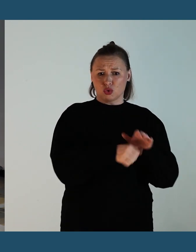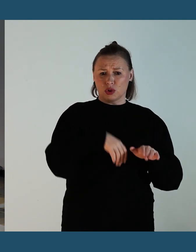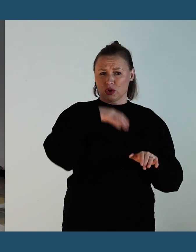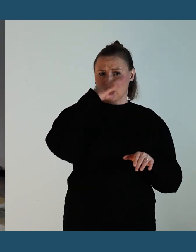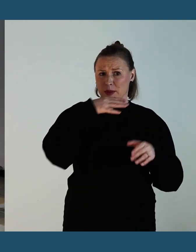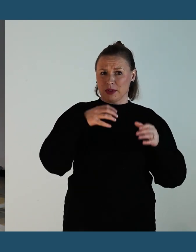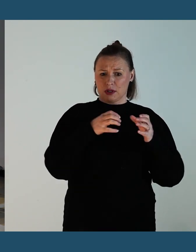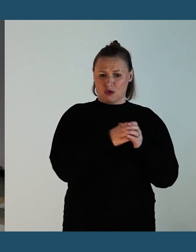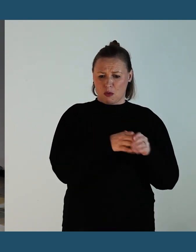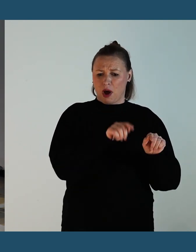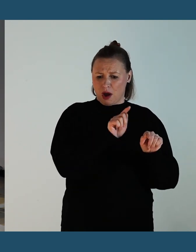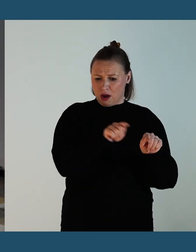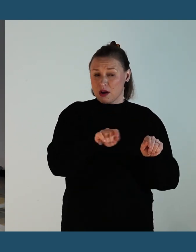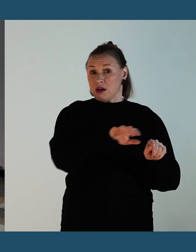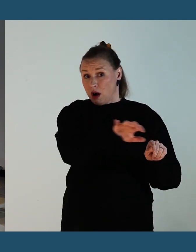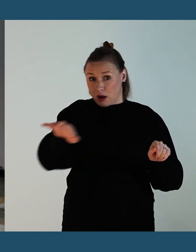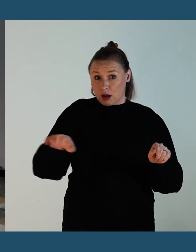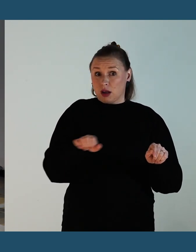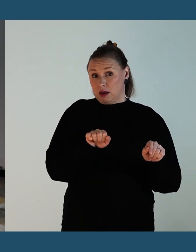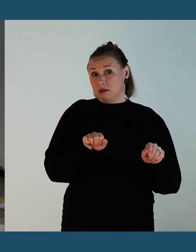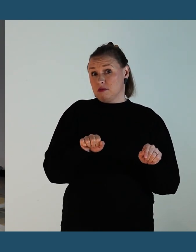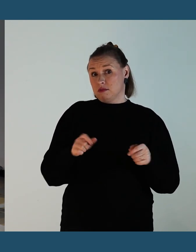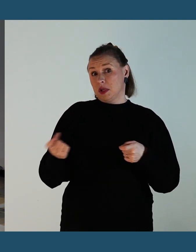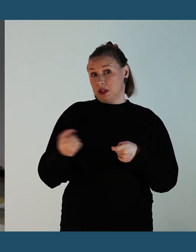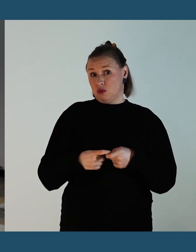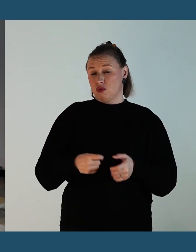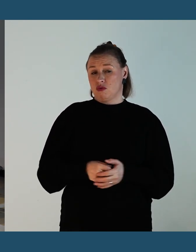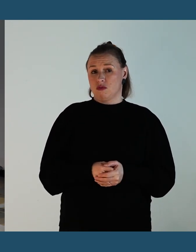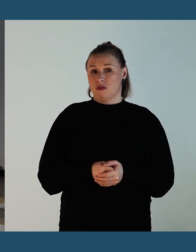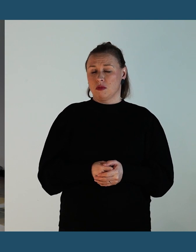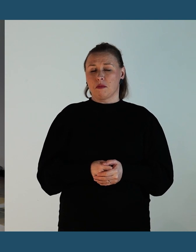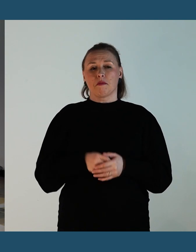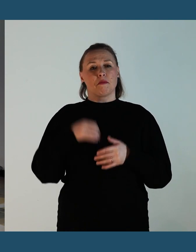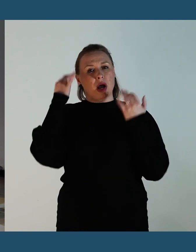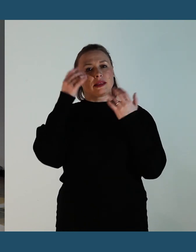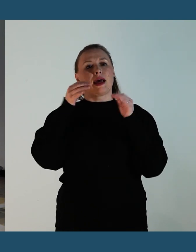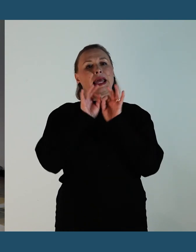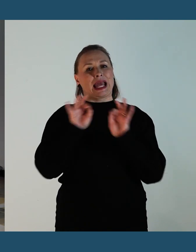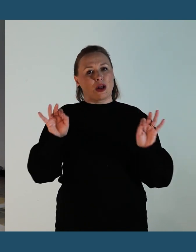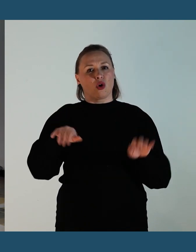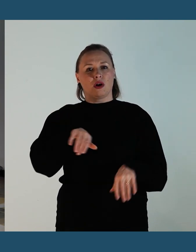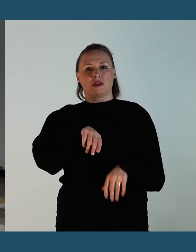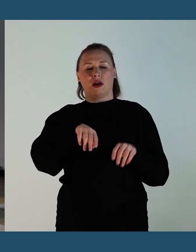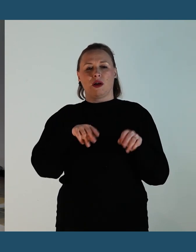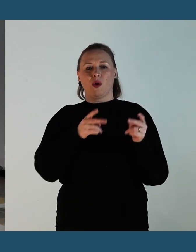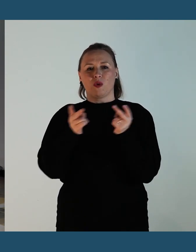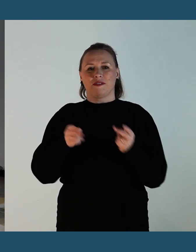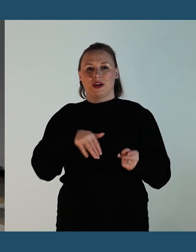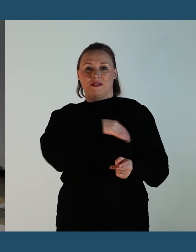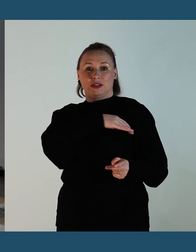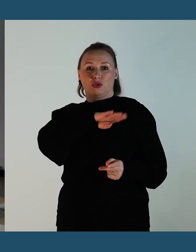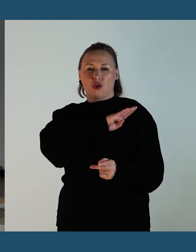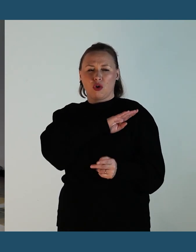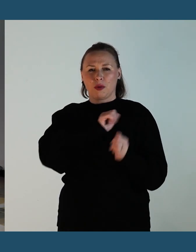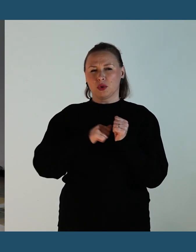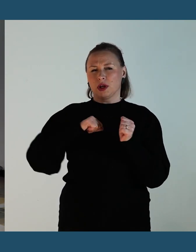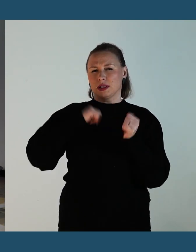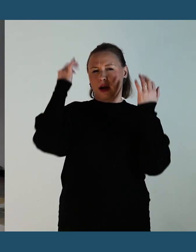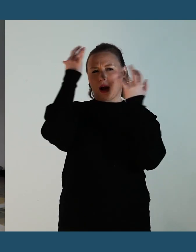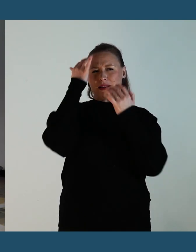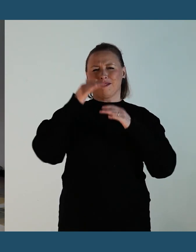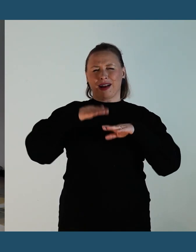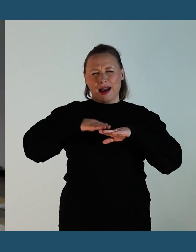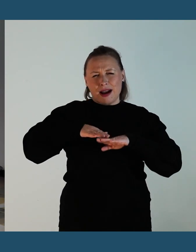ihmisryhmiä. Ja on hienoa, että meillä on yhdenvertaisuusvaltuutettu, mutta mä näen, että kyllä tähän asiaan tarvittaisiin paljon